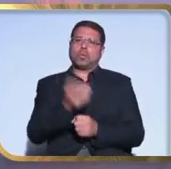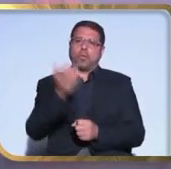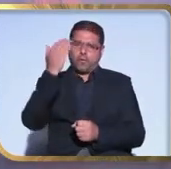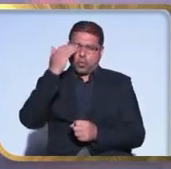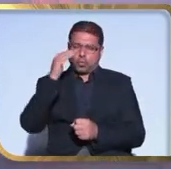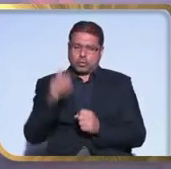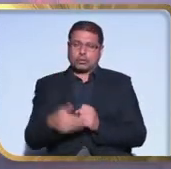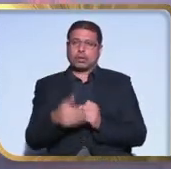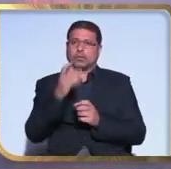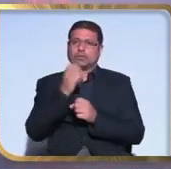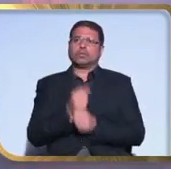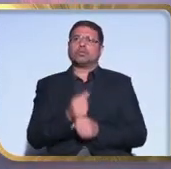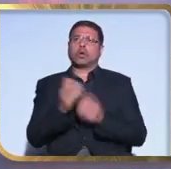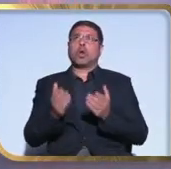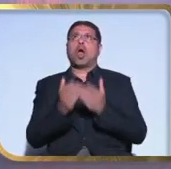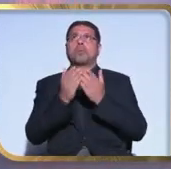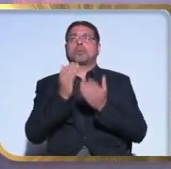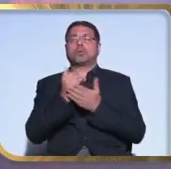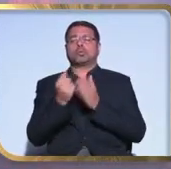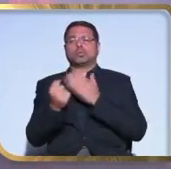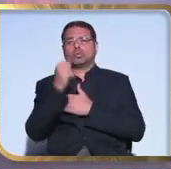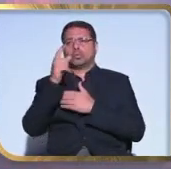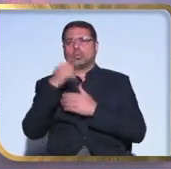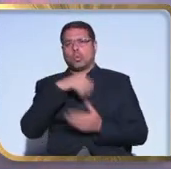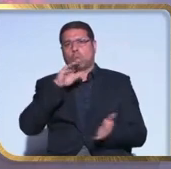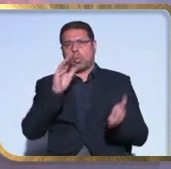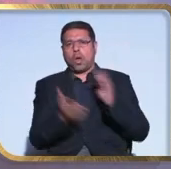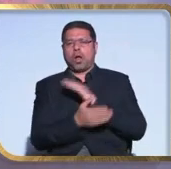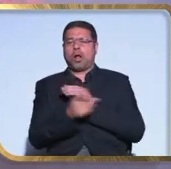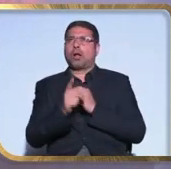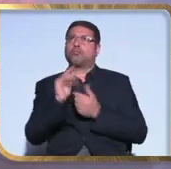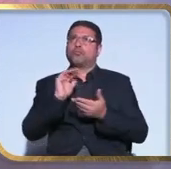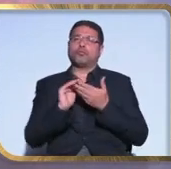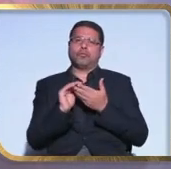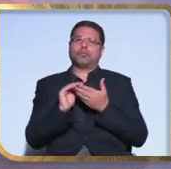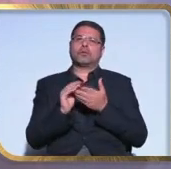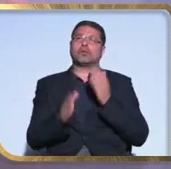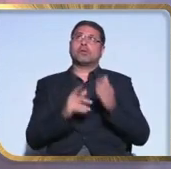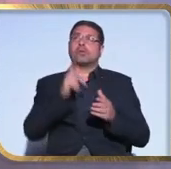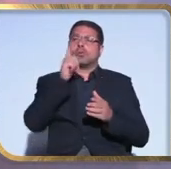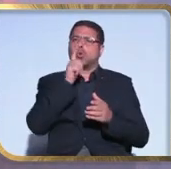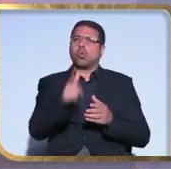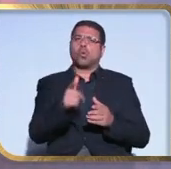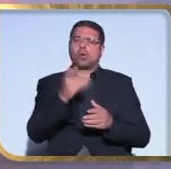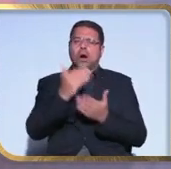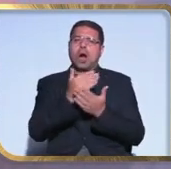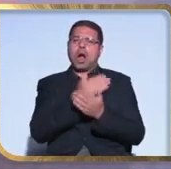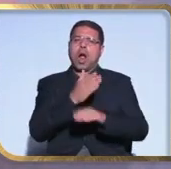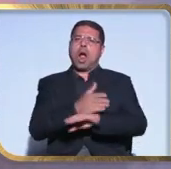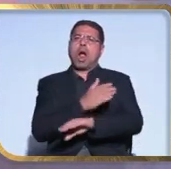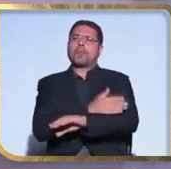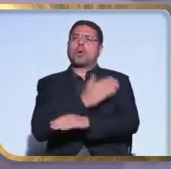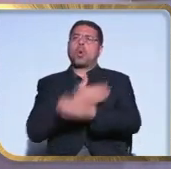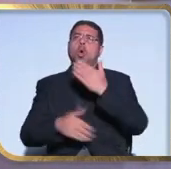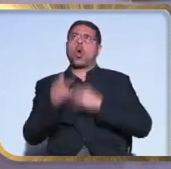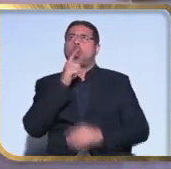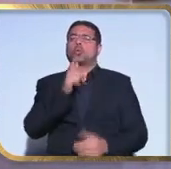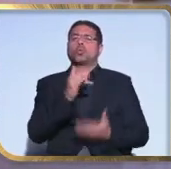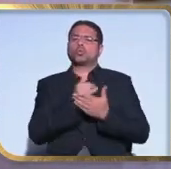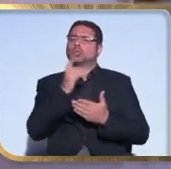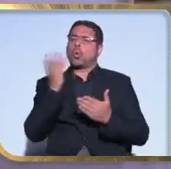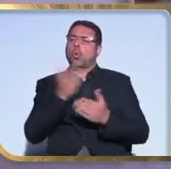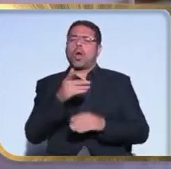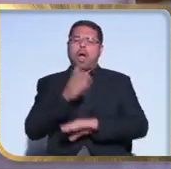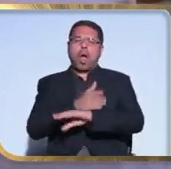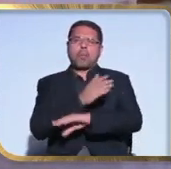فوقنا ونعوذ بعظمتك ان نغتال من تحتنا يا من كنت قبل كل شيء يا من